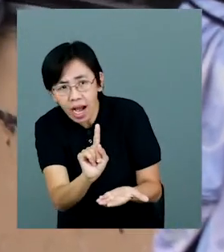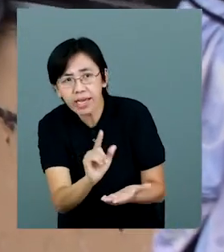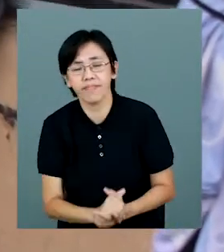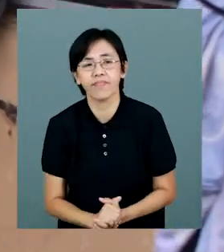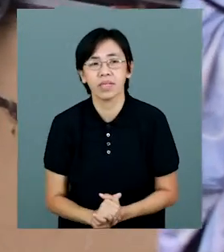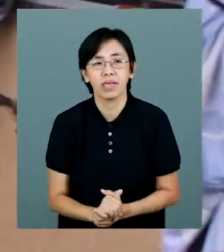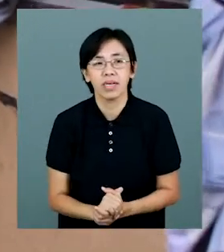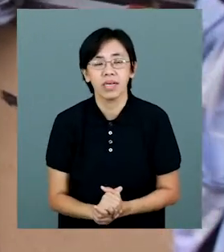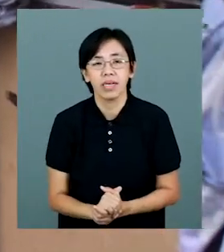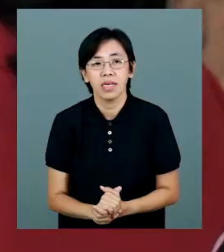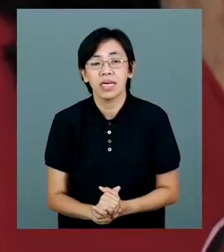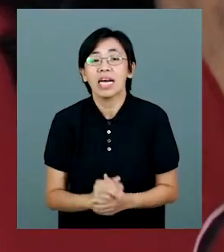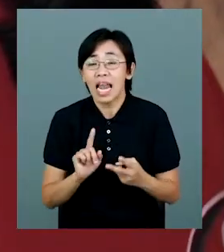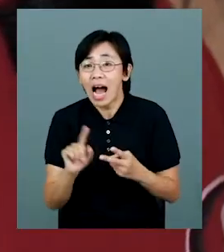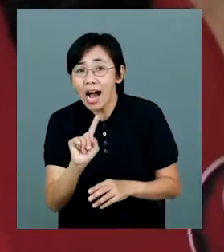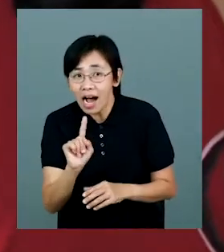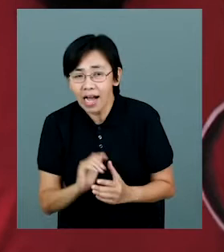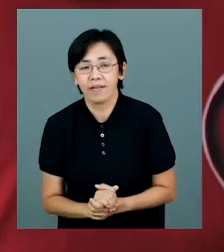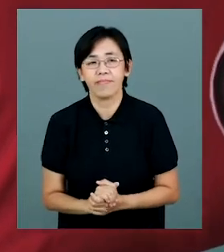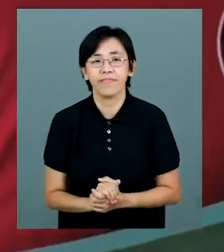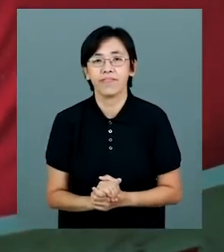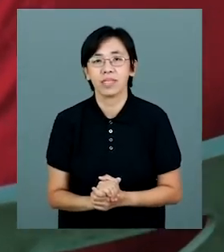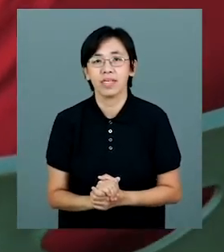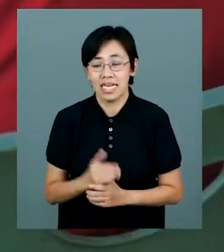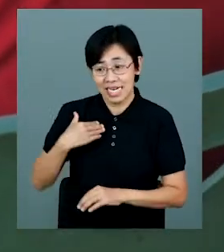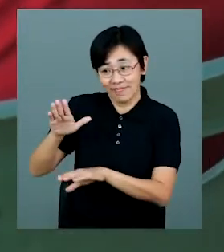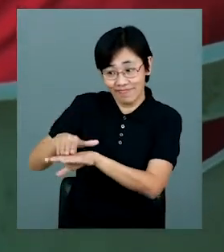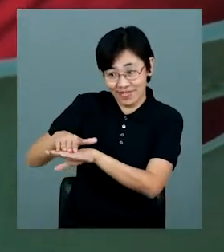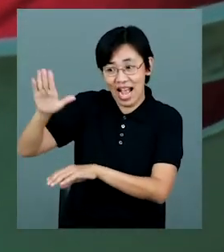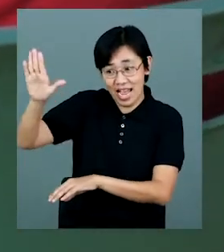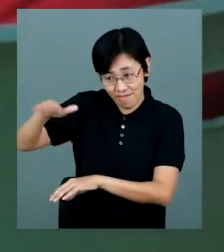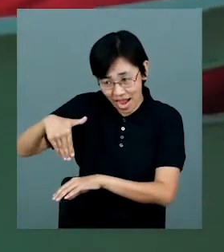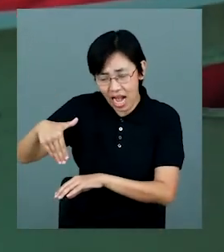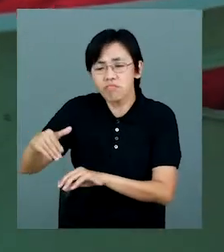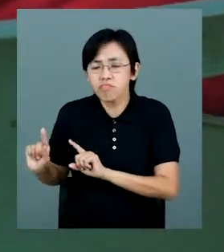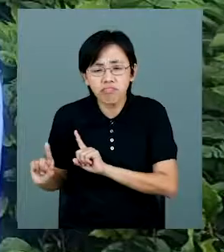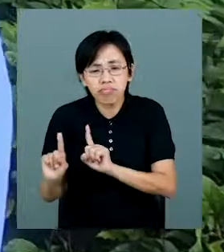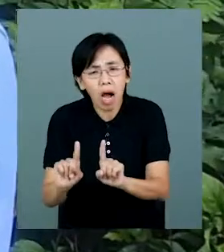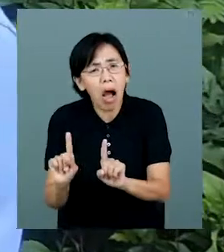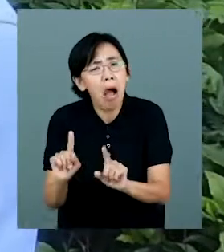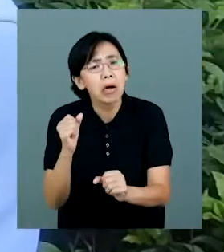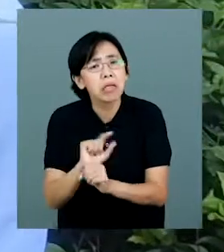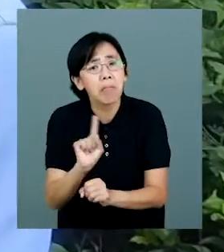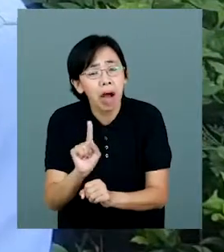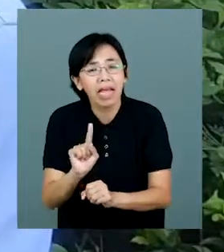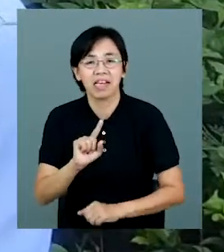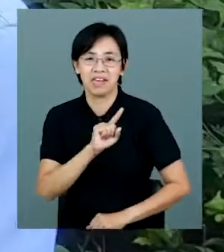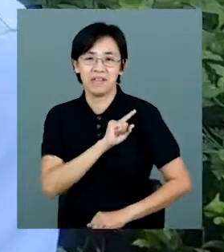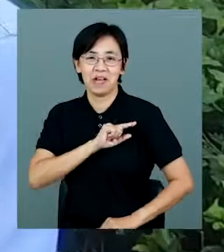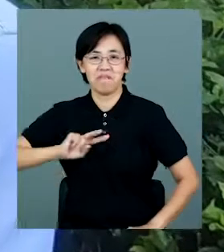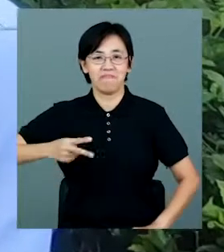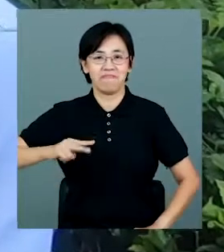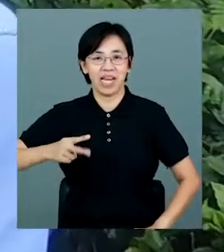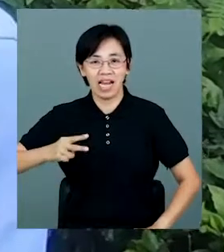ยู่ให้อันดับ2เนี่ยเวลาเราลงไปเนี่ยเราก็จะชวนเขาลงไปด้วยเพื่อไปเป็นล่ามนะคะในเรื่อง